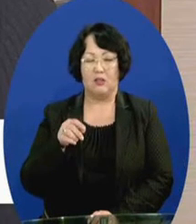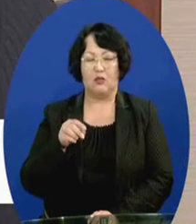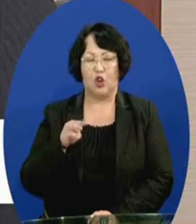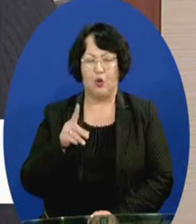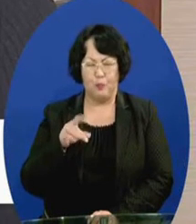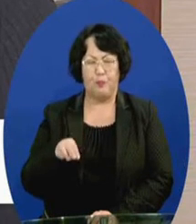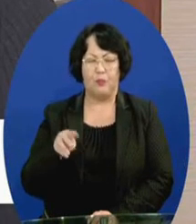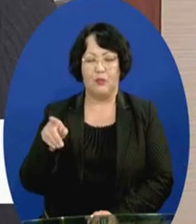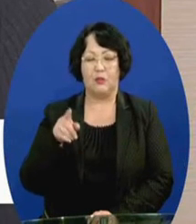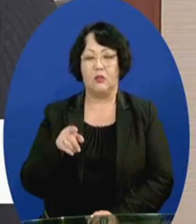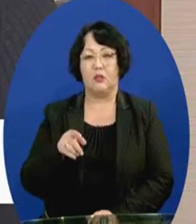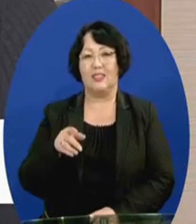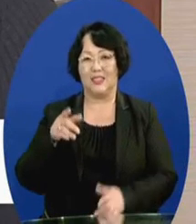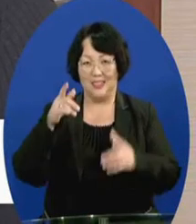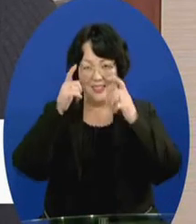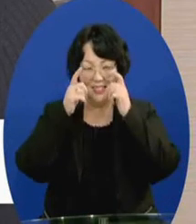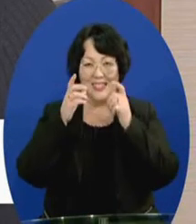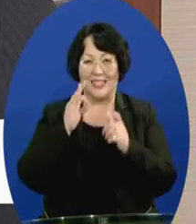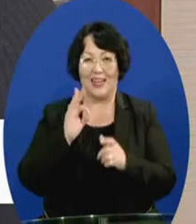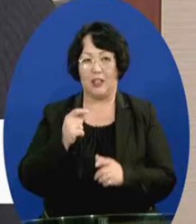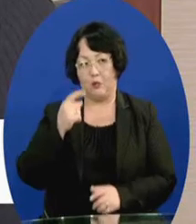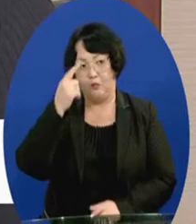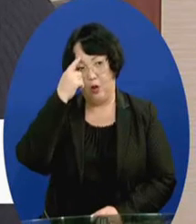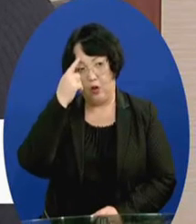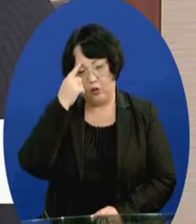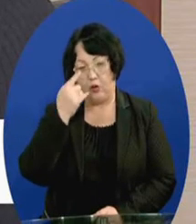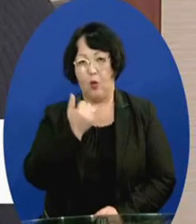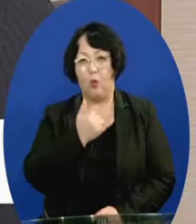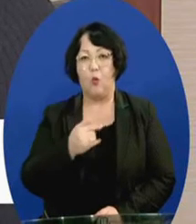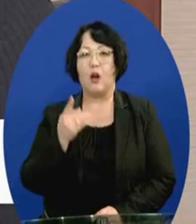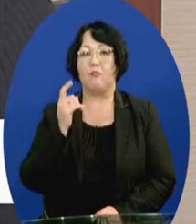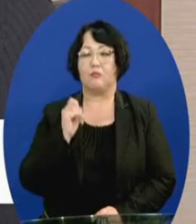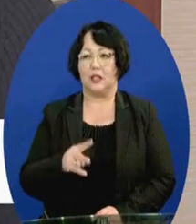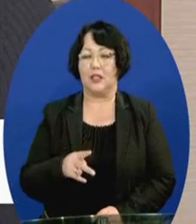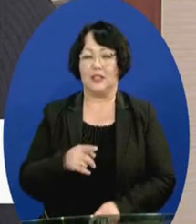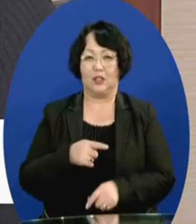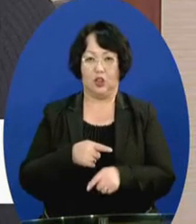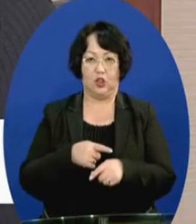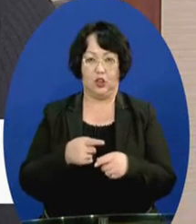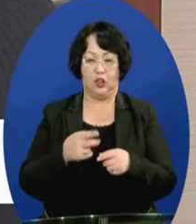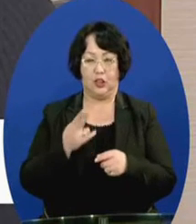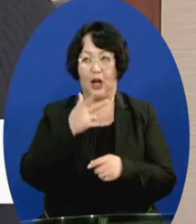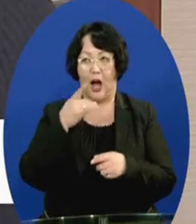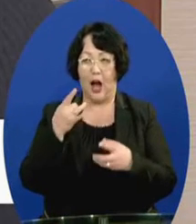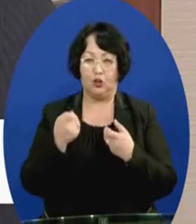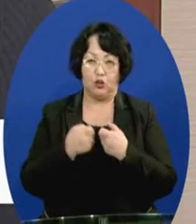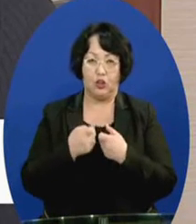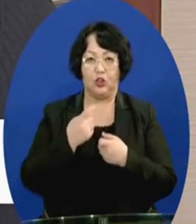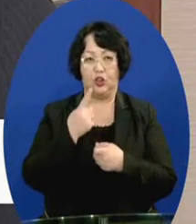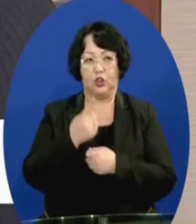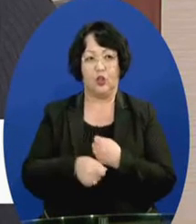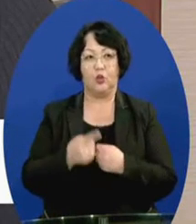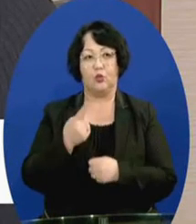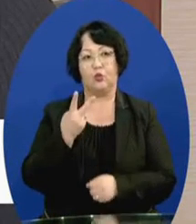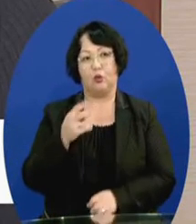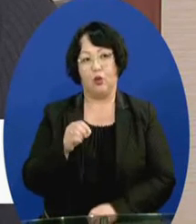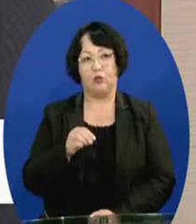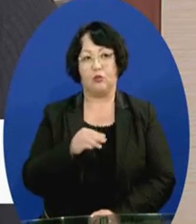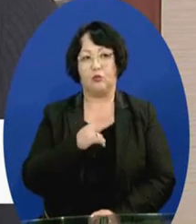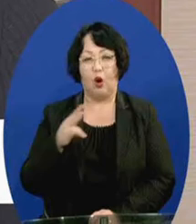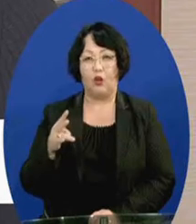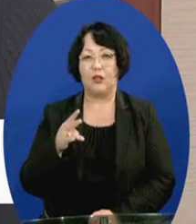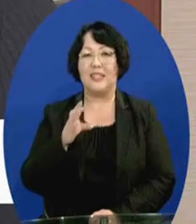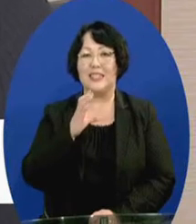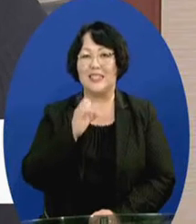ялгаагүй ерөөхдөө Монголд одоо Монголын эрсдэл уур амьсгалд тасан зөвцсөн жилтэ одоо Монголоос 100 орчим тонн сарлын уур гарч